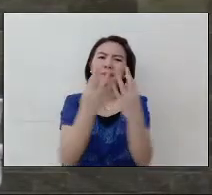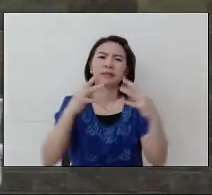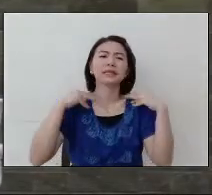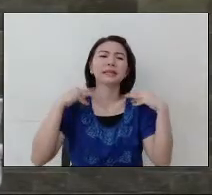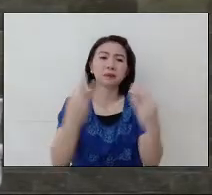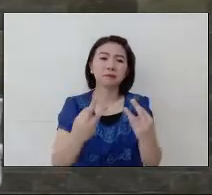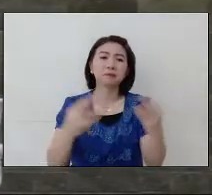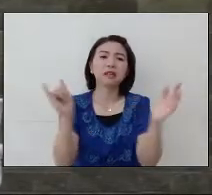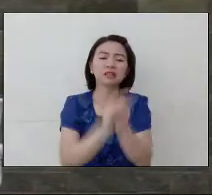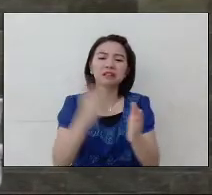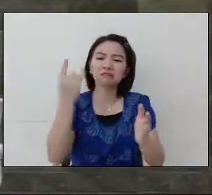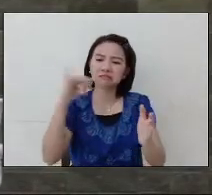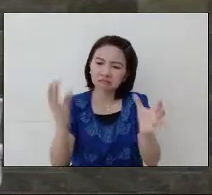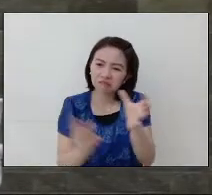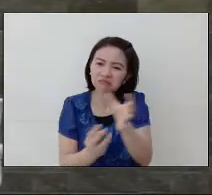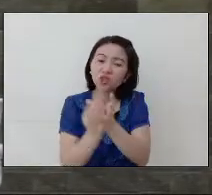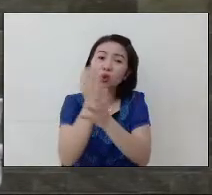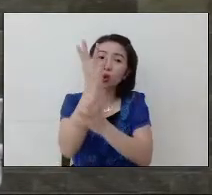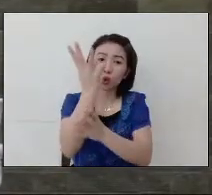nagmamature.